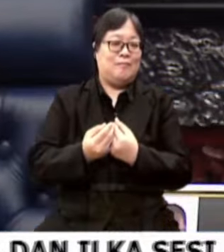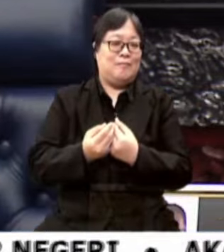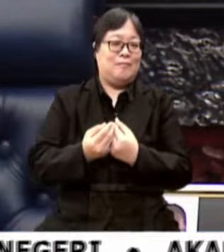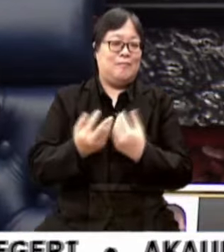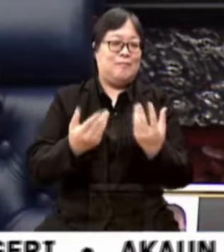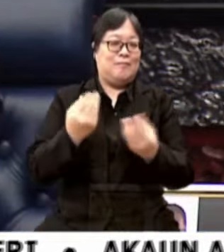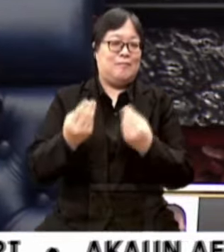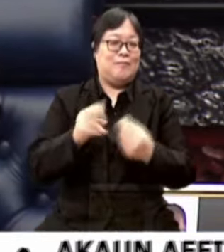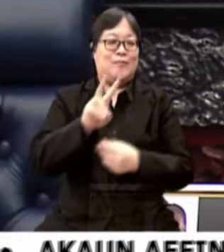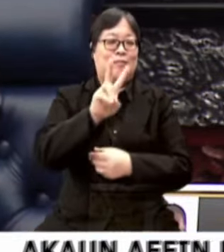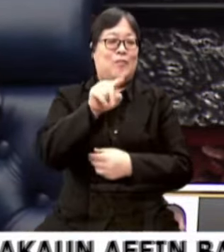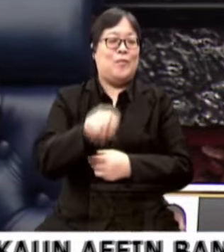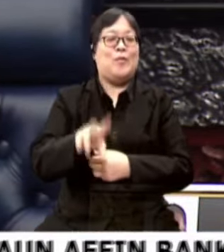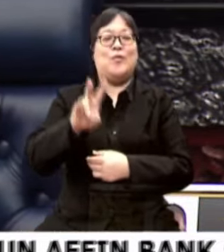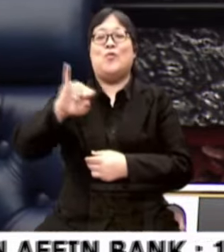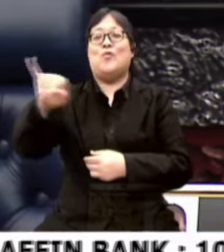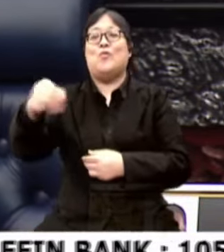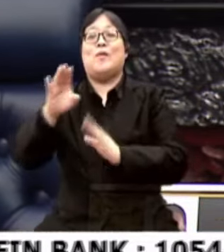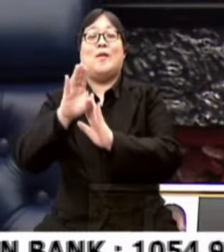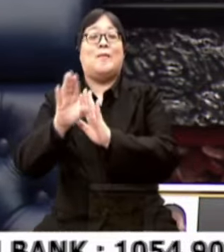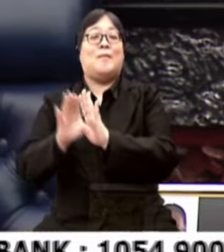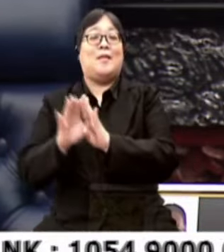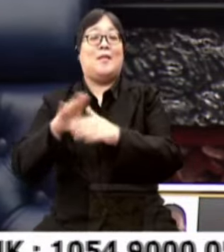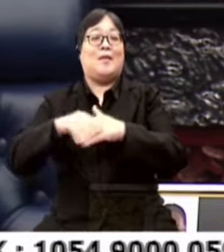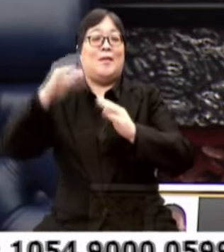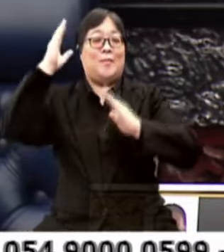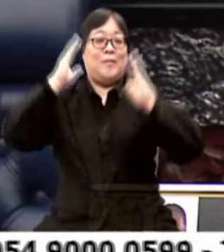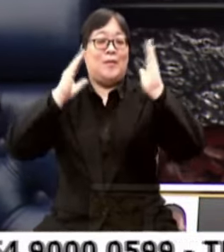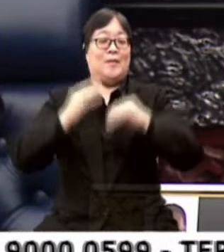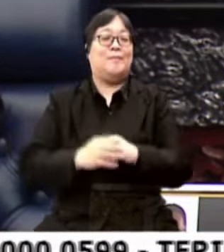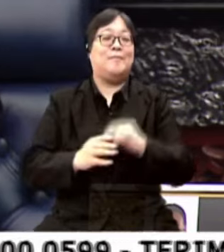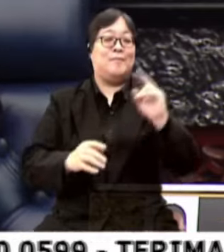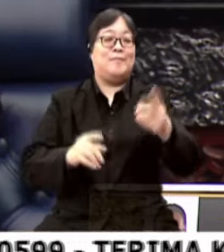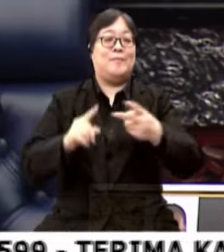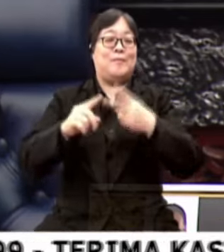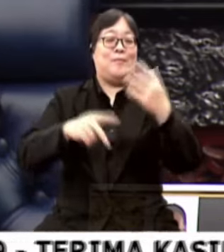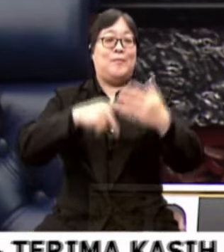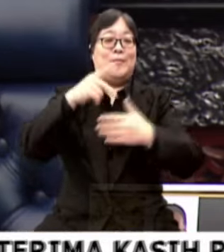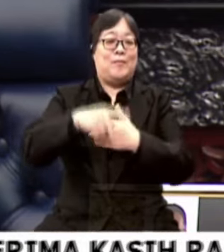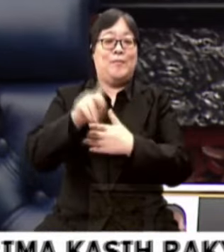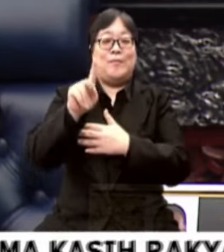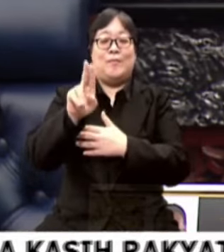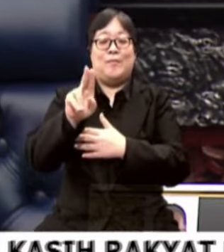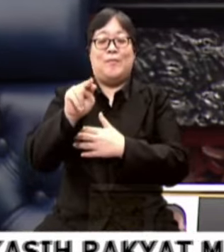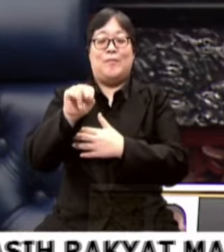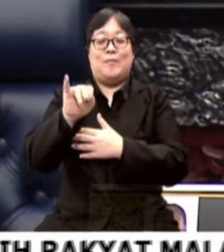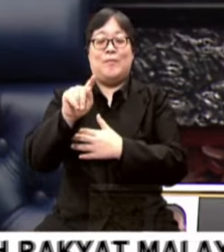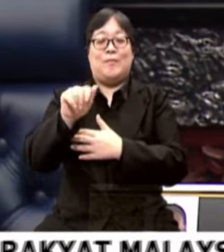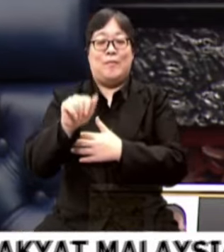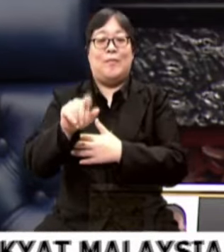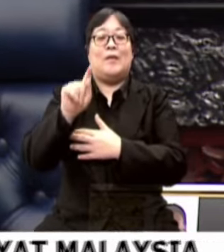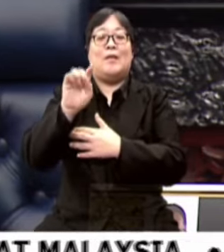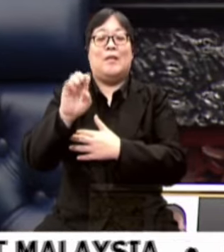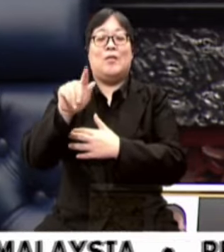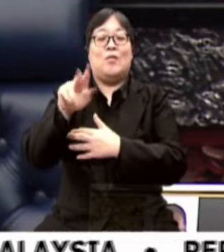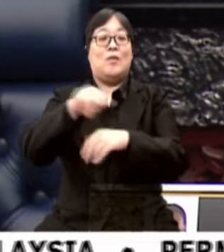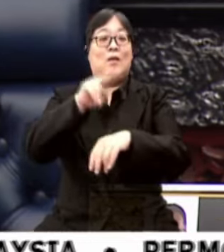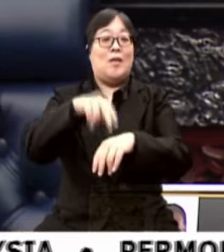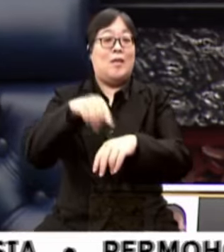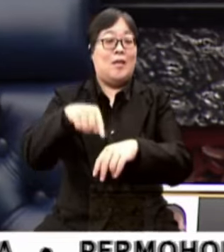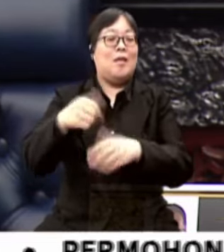Malaysia dua perpuluhan 74 billion yang kedua program atau kunita oleh tokoh nasional yang bertujuan